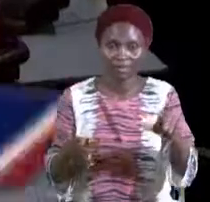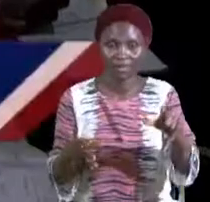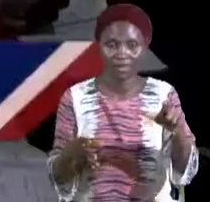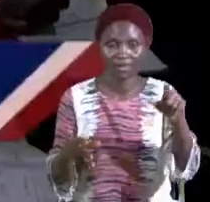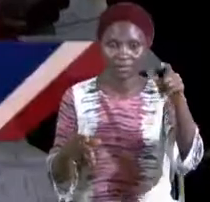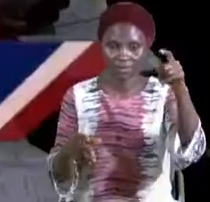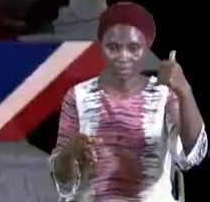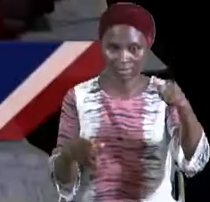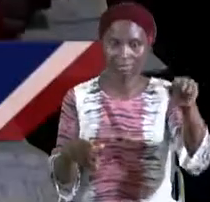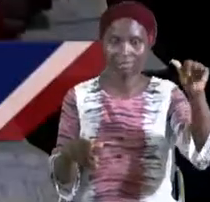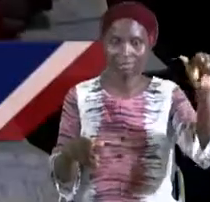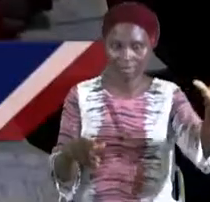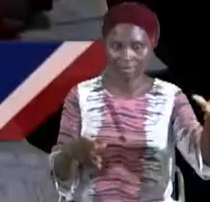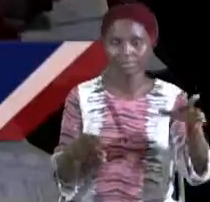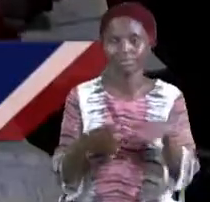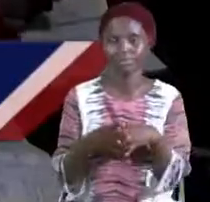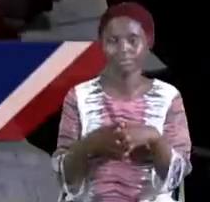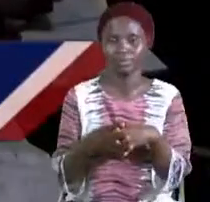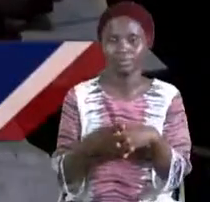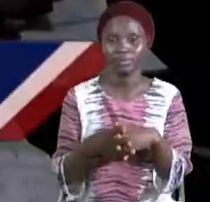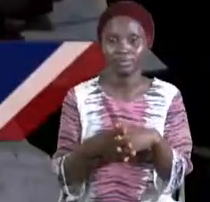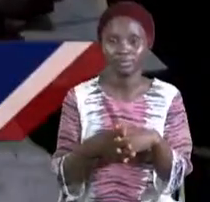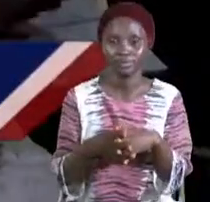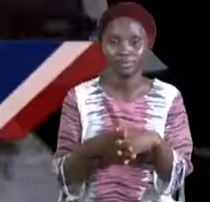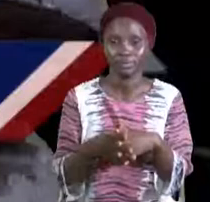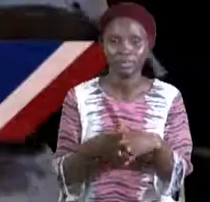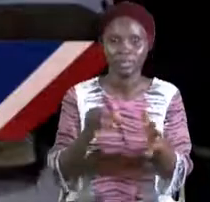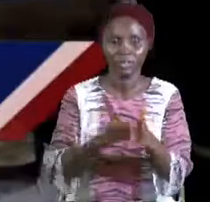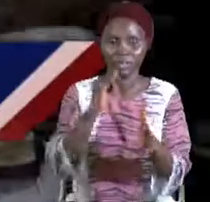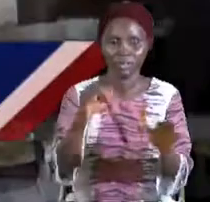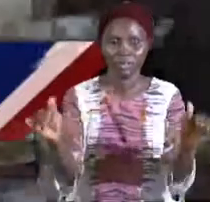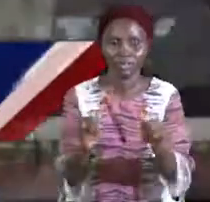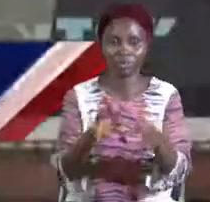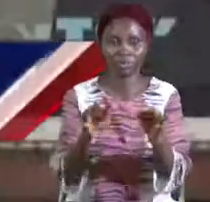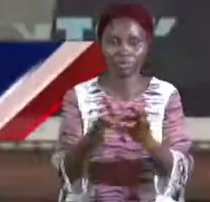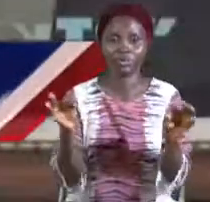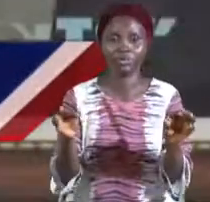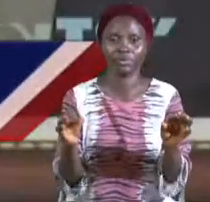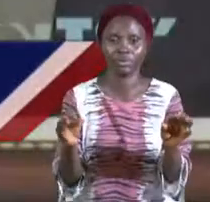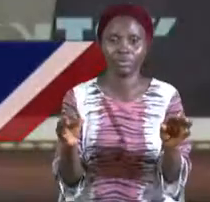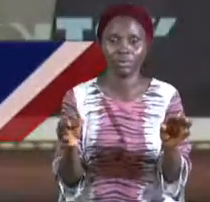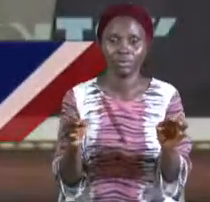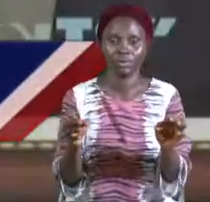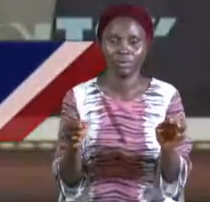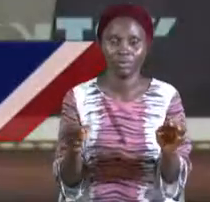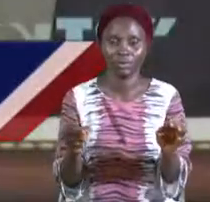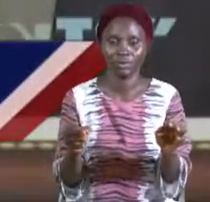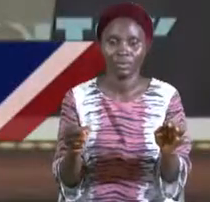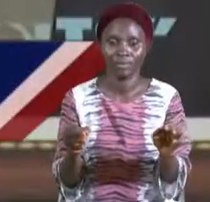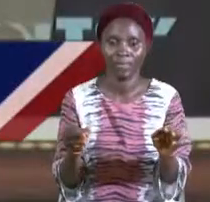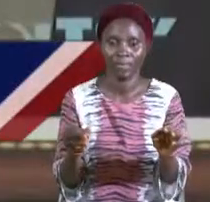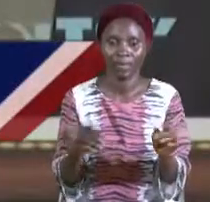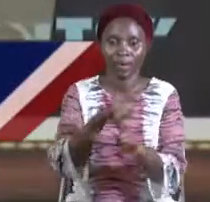Matthieu 16, 13. C'est la même histoire. Matthieu nous donne plus de détails. Matthieu 16,